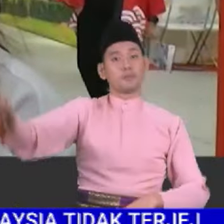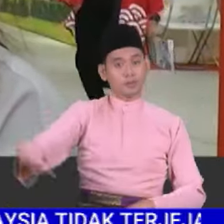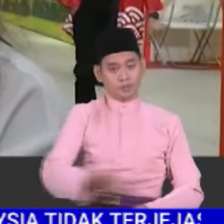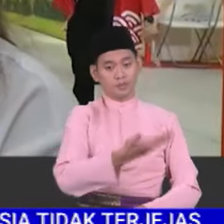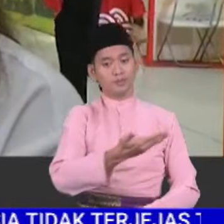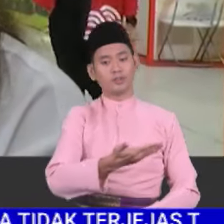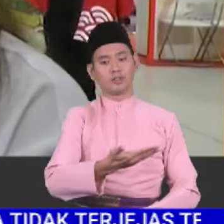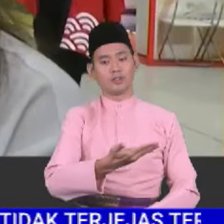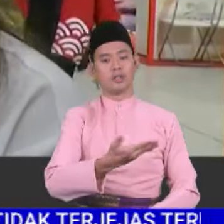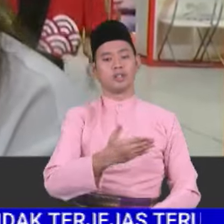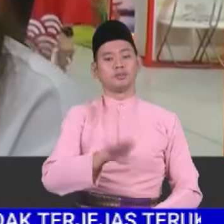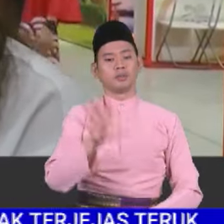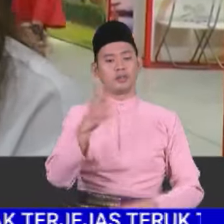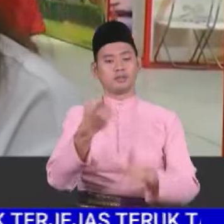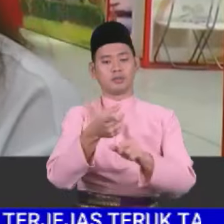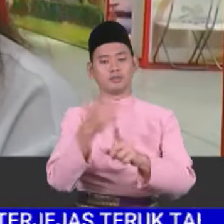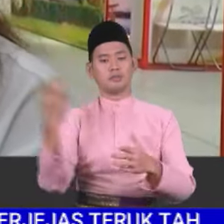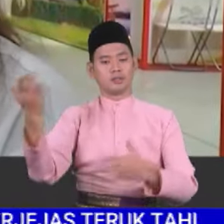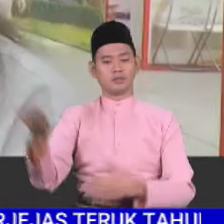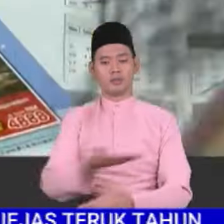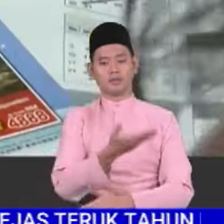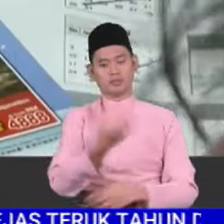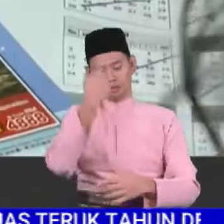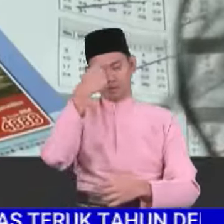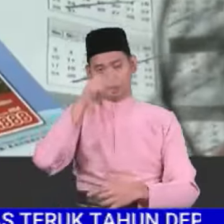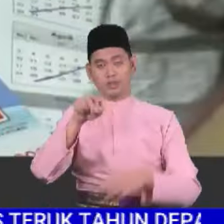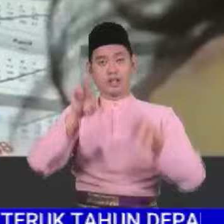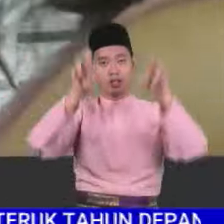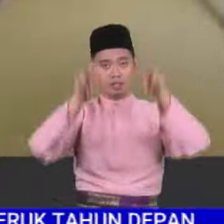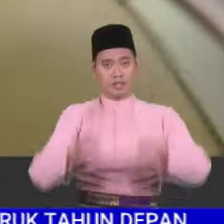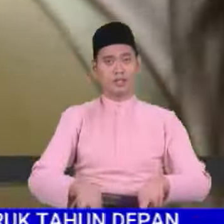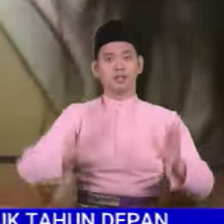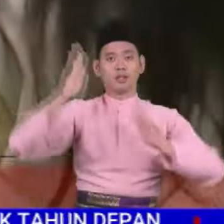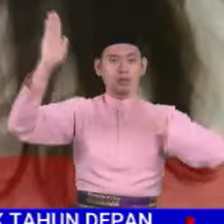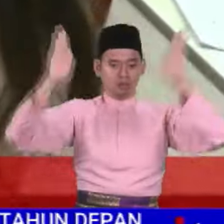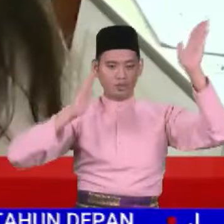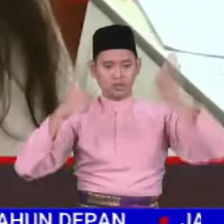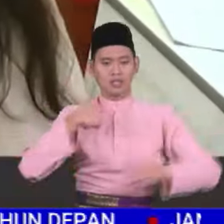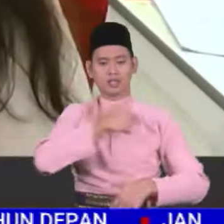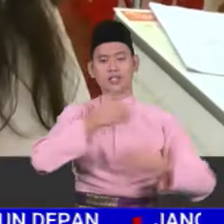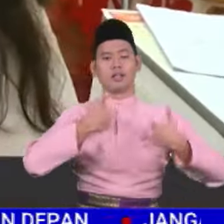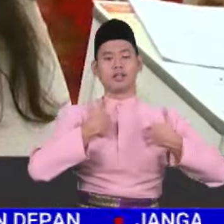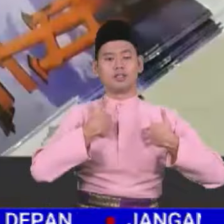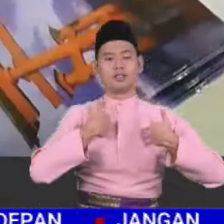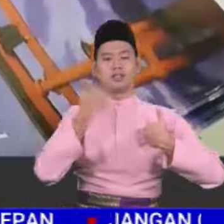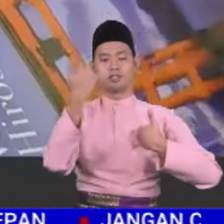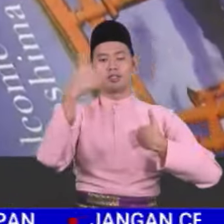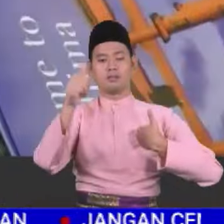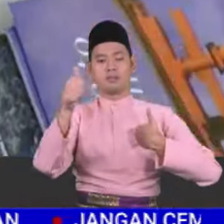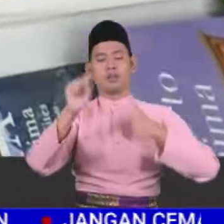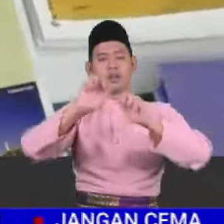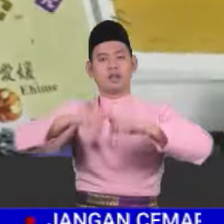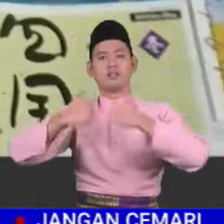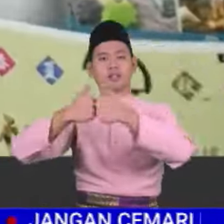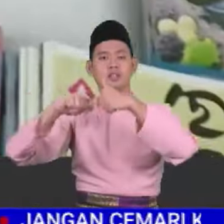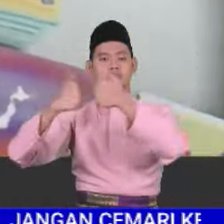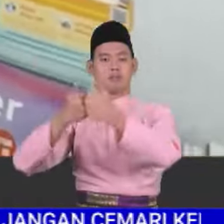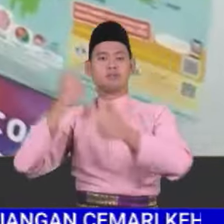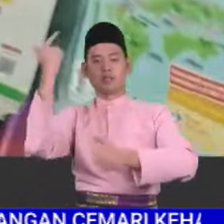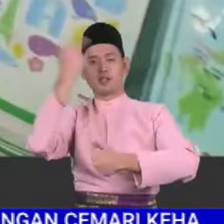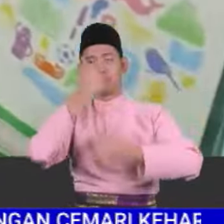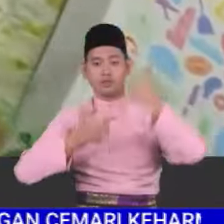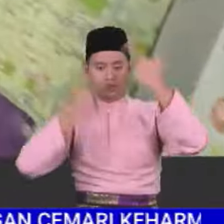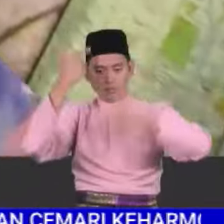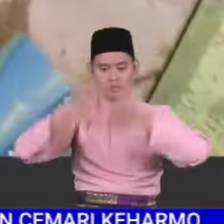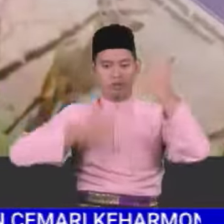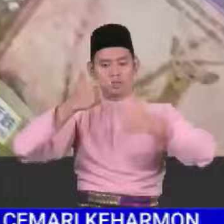500,000 visitors from Malaysia to Japan. We have 10 local Malaysian travel agencies here,